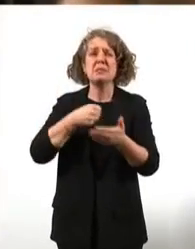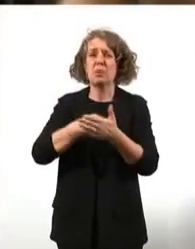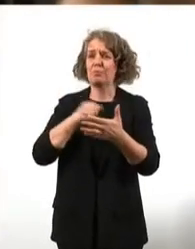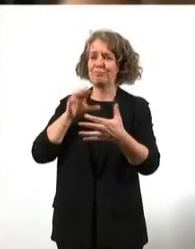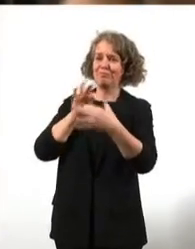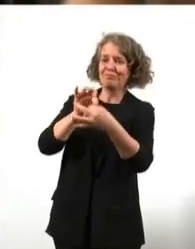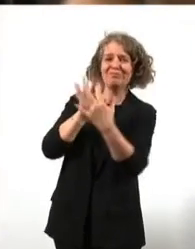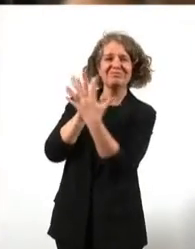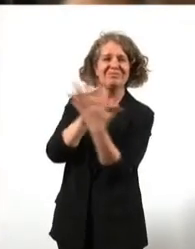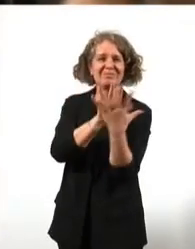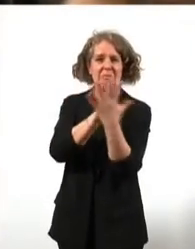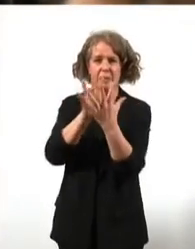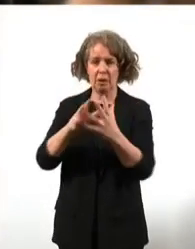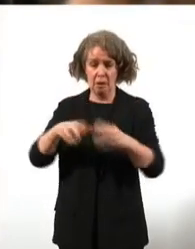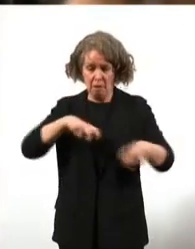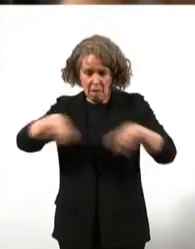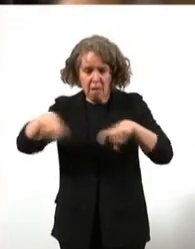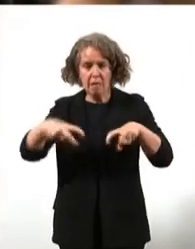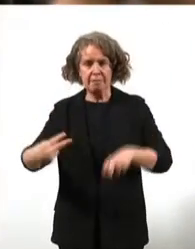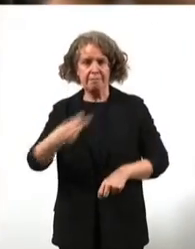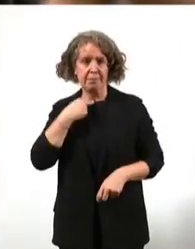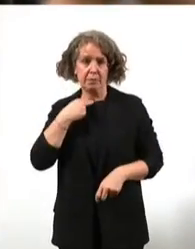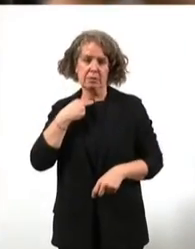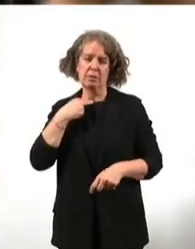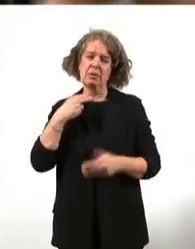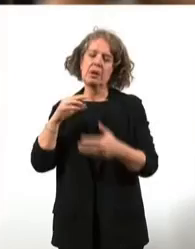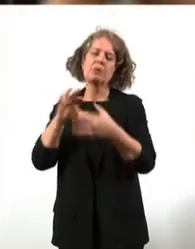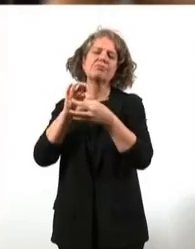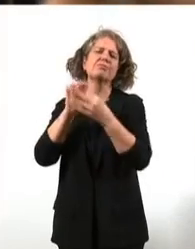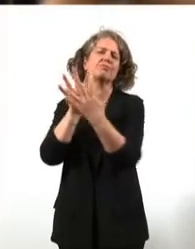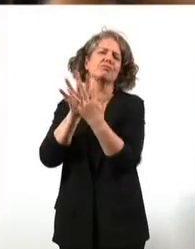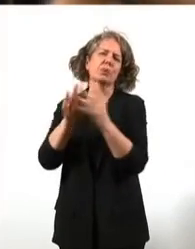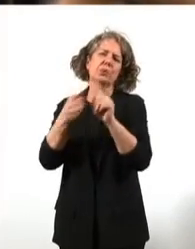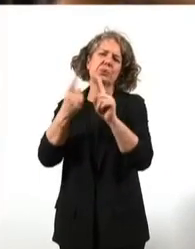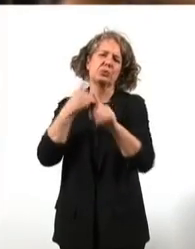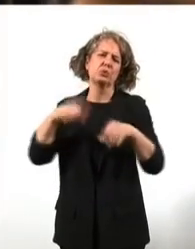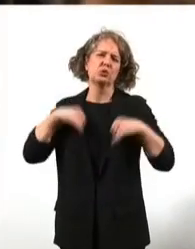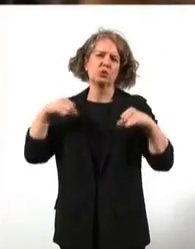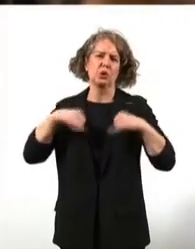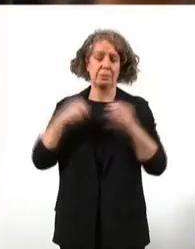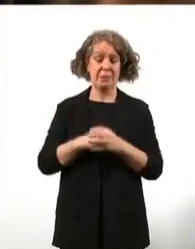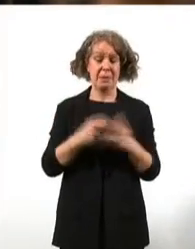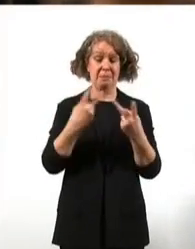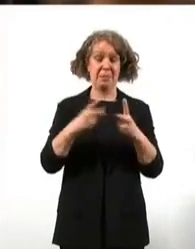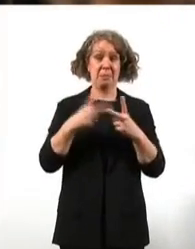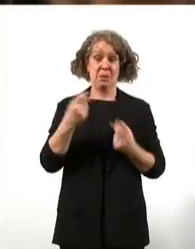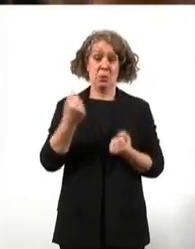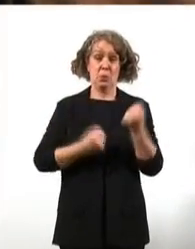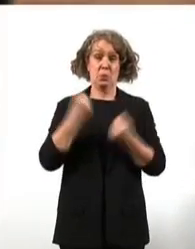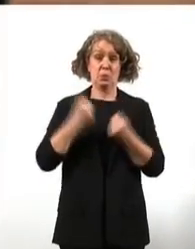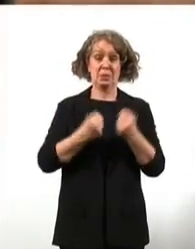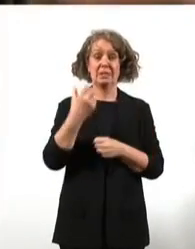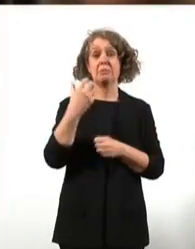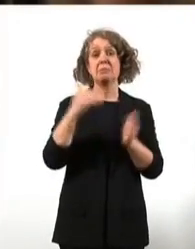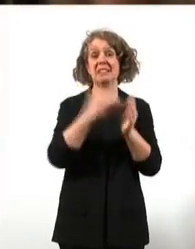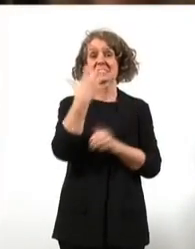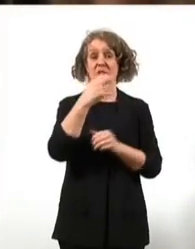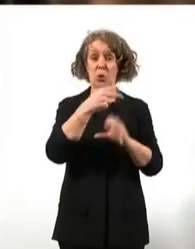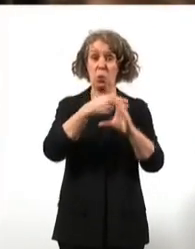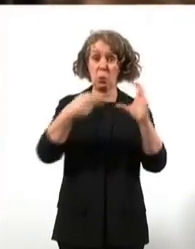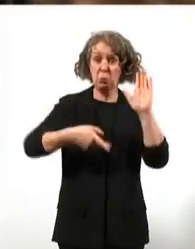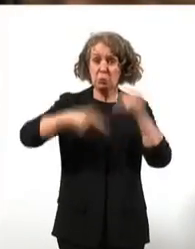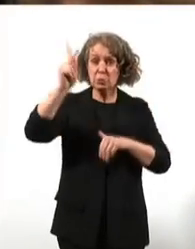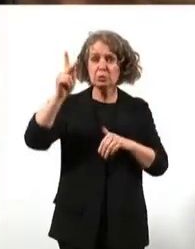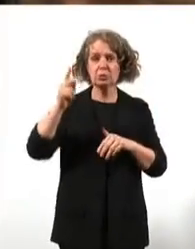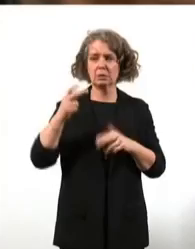sociaux qui sont extrêmement importants pour nos jeunes. Le coût moyen du permis de conduire, supérieur à 1500 euros. Alors si on a